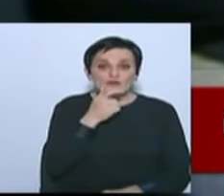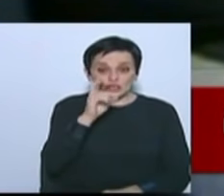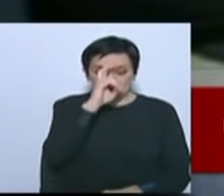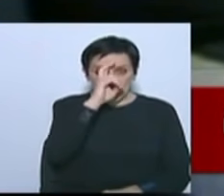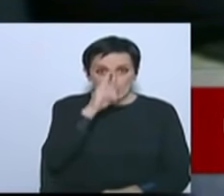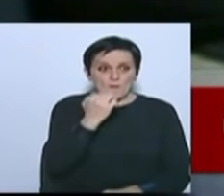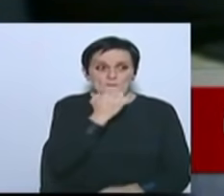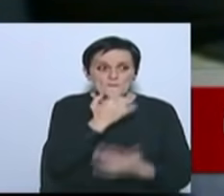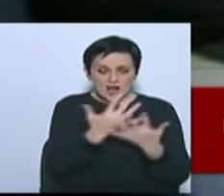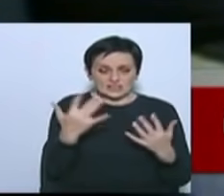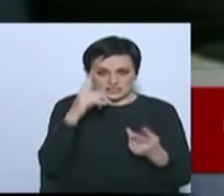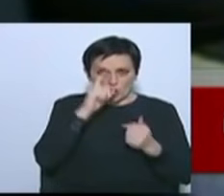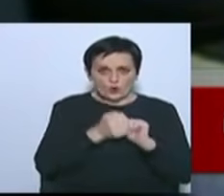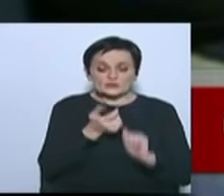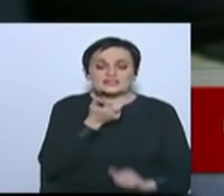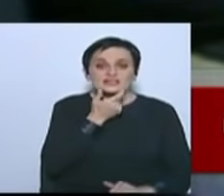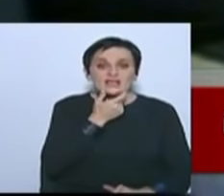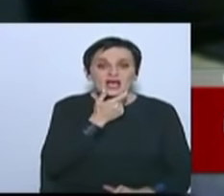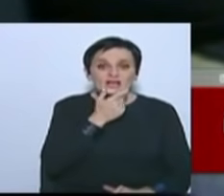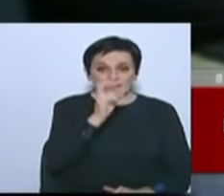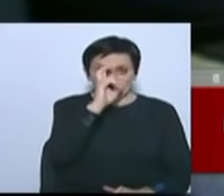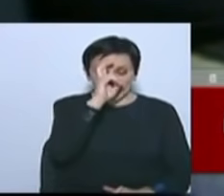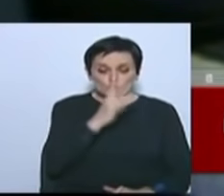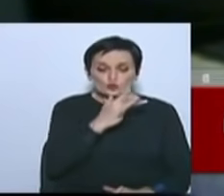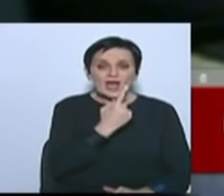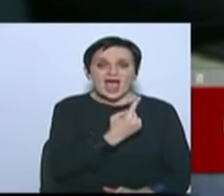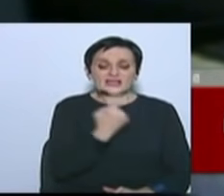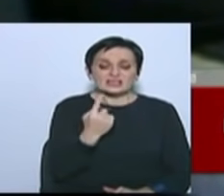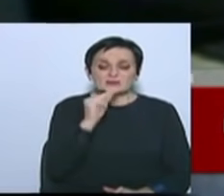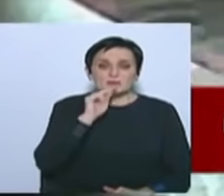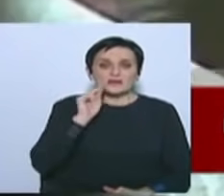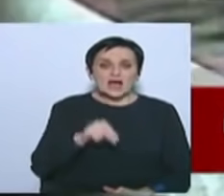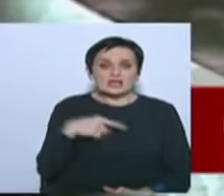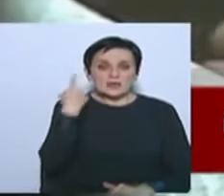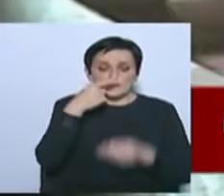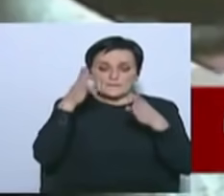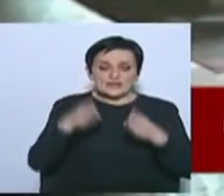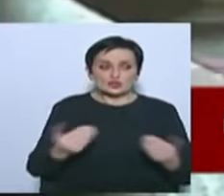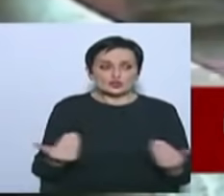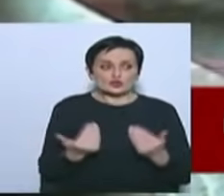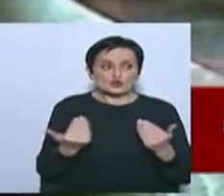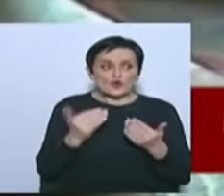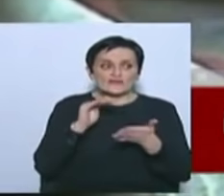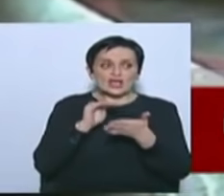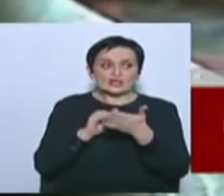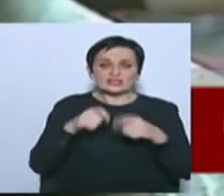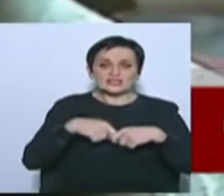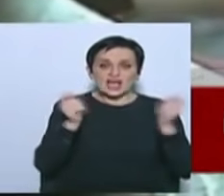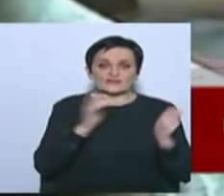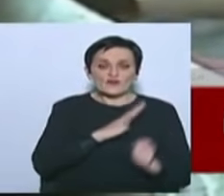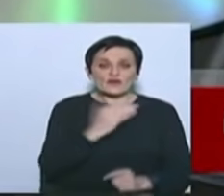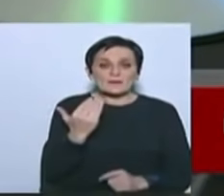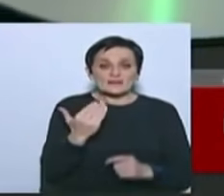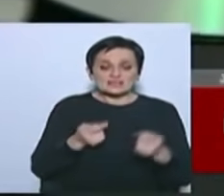հոգևոր սպասավորների և մայրապետերի միջև սեռական կապը, ընդունումներ կան եկեղեցականների կողմից